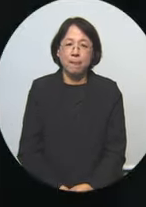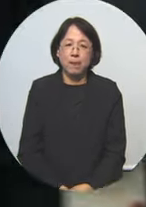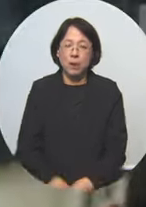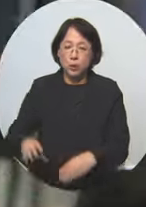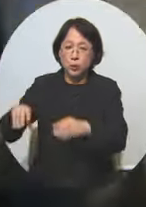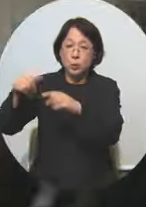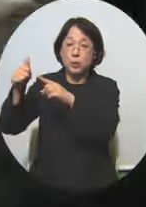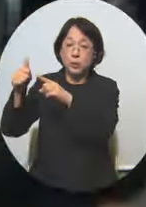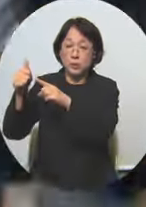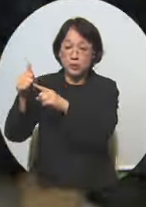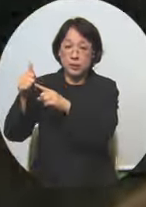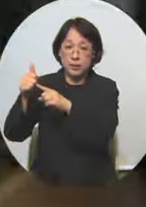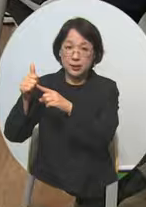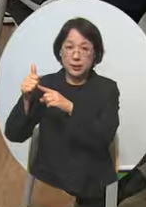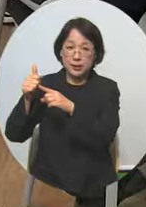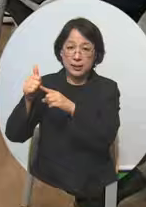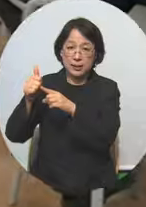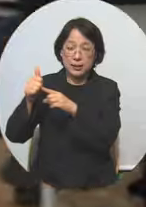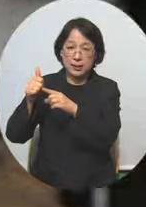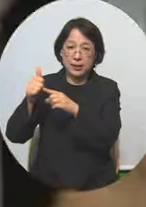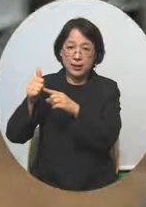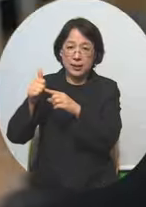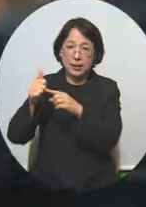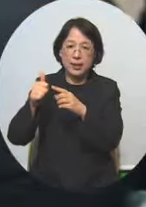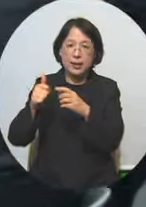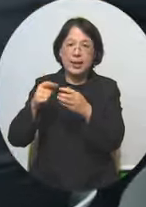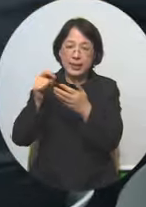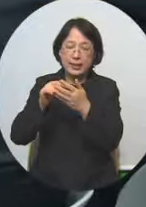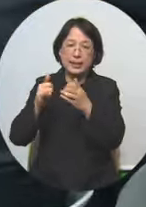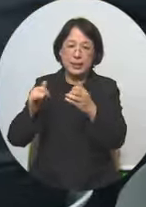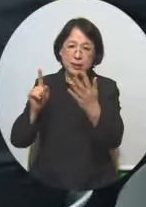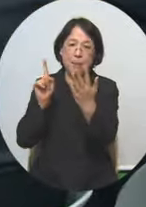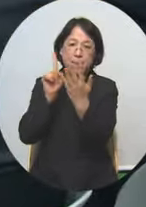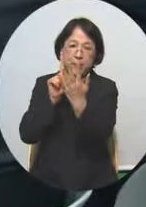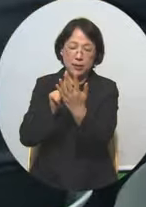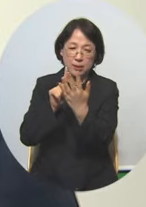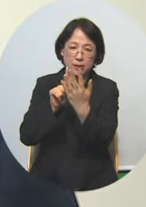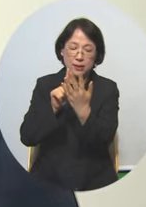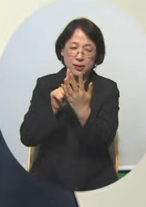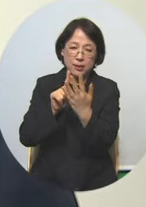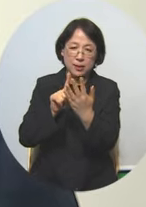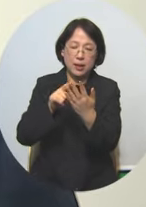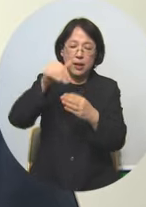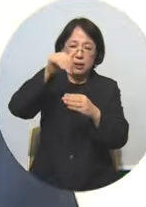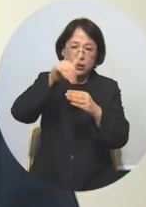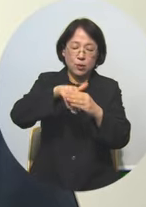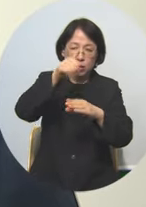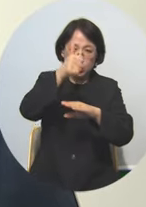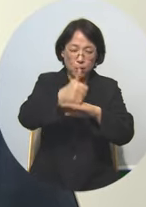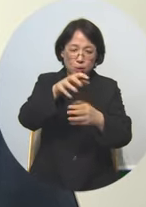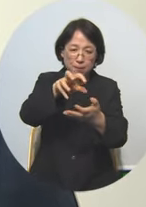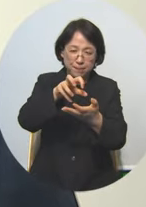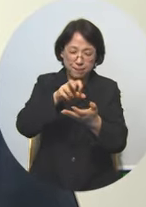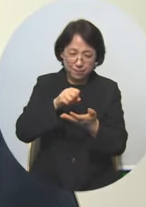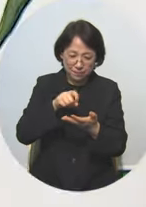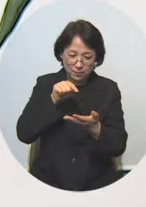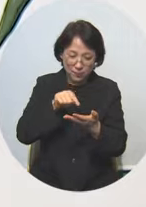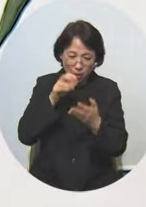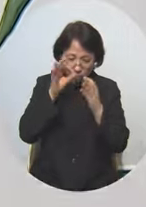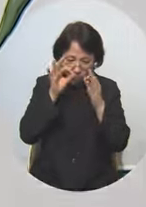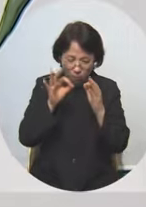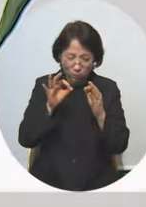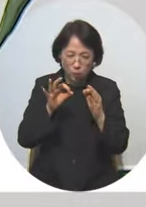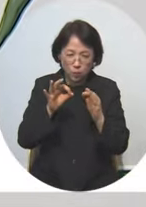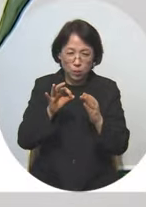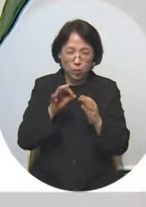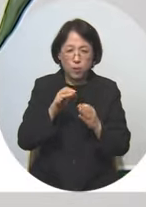한덕수 국무총리가 기자들과 만나 총선 이후 선거에서 나온 민의를 굉장히 심각하게 생각한다며 사과했습니다.